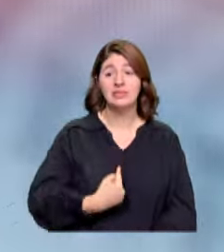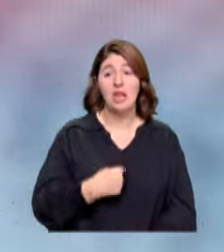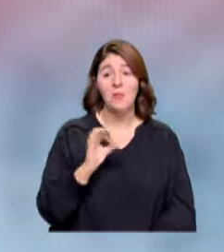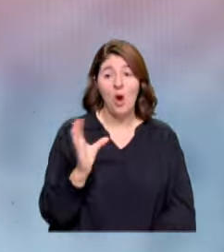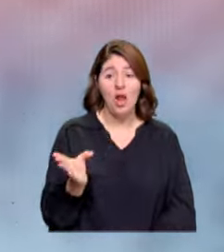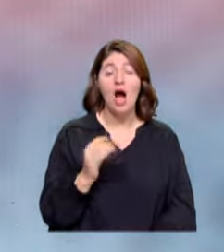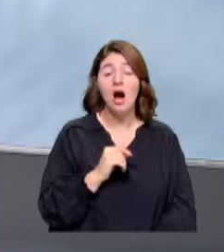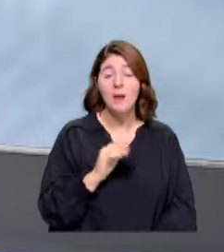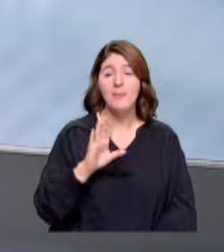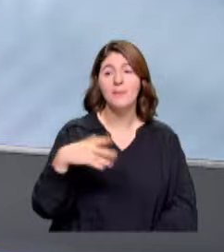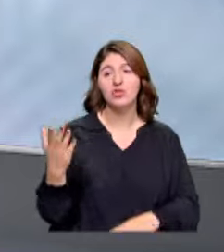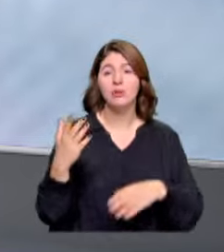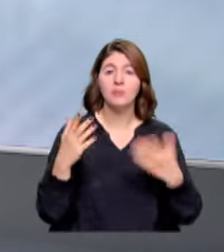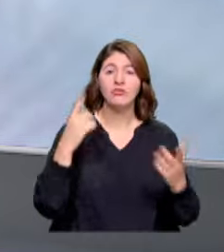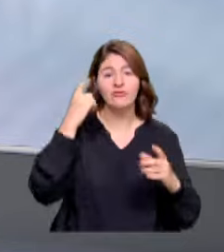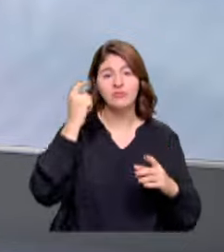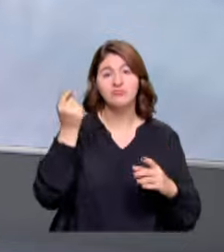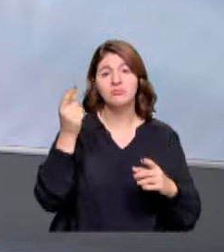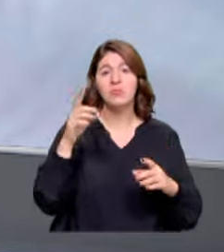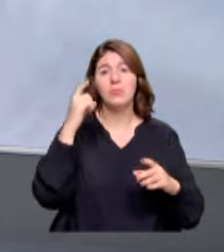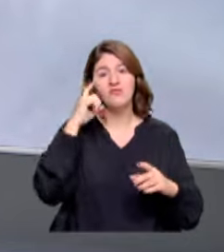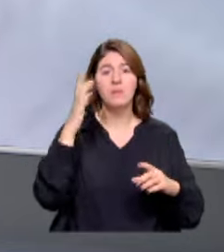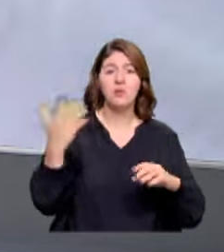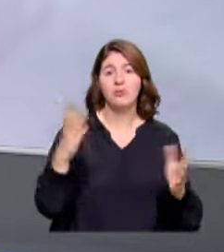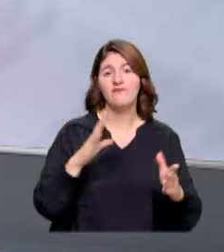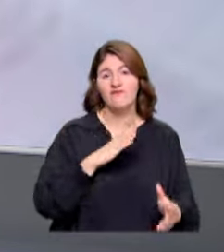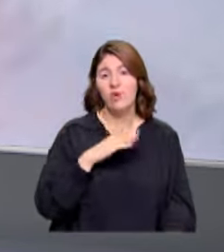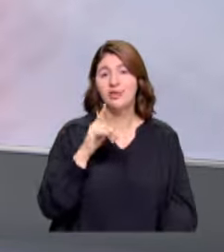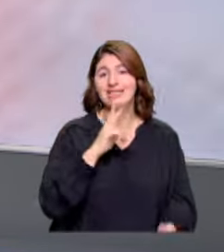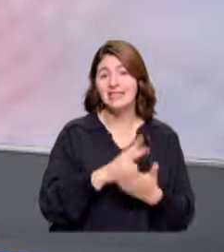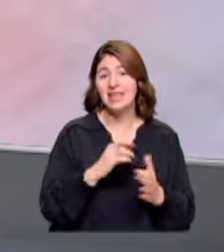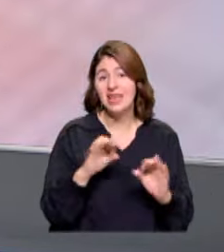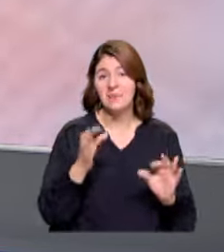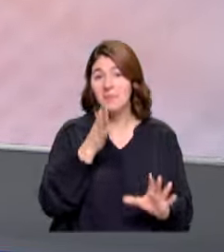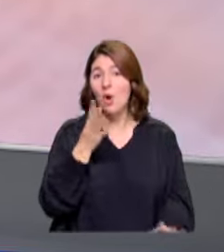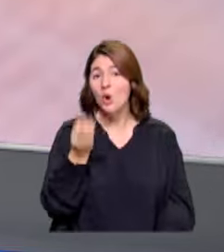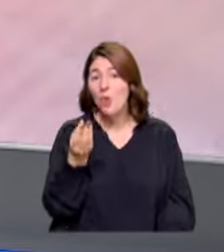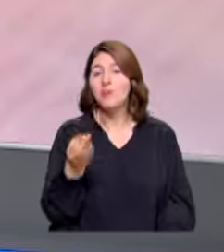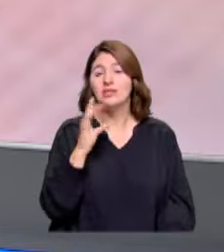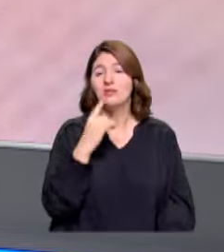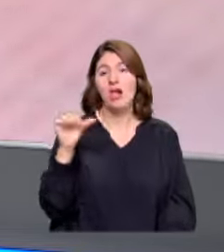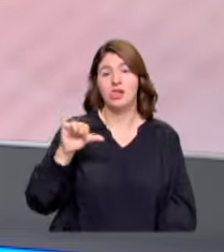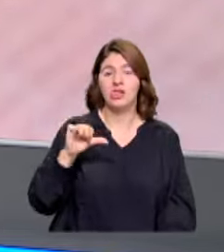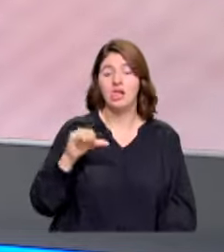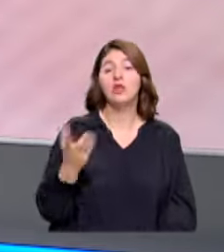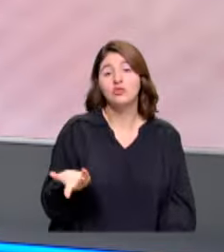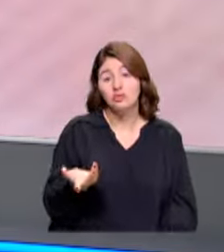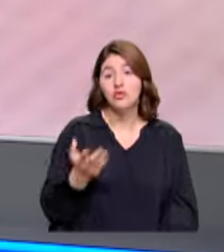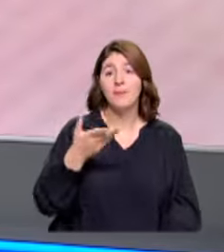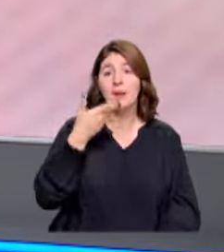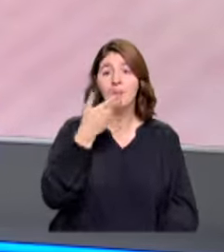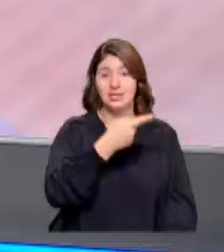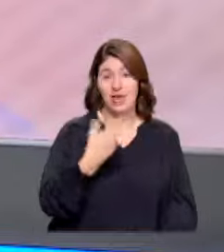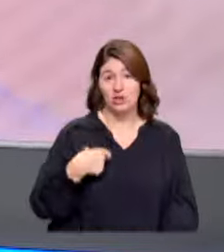temennisi bu yönde ama farklı farklı görüşler olduğu için bunun kesin ve net bir bilgi olduğunu söyleyemeyiz. Çünkü